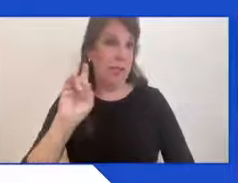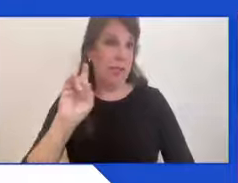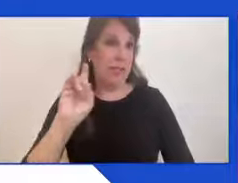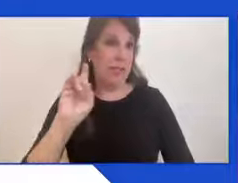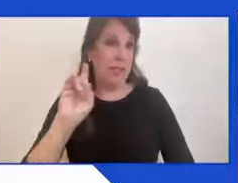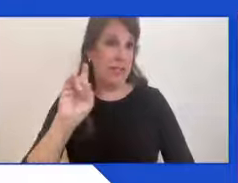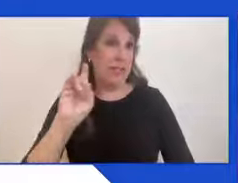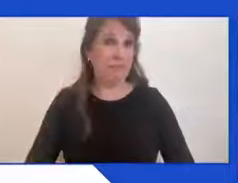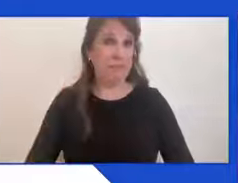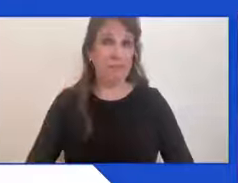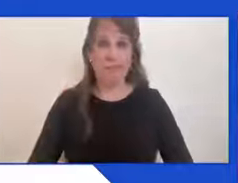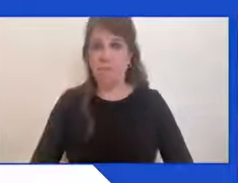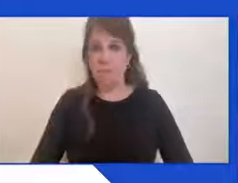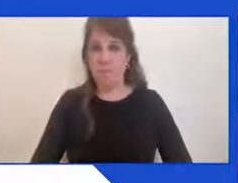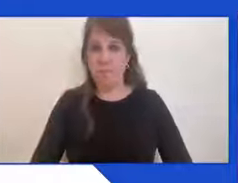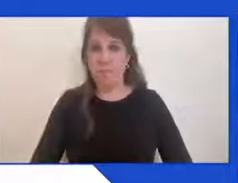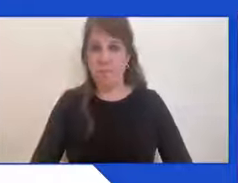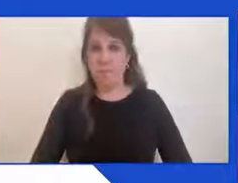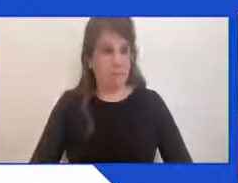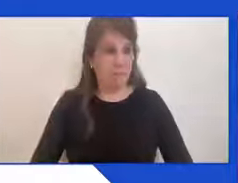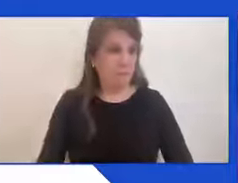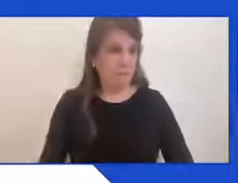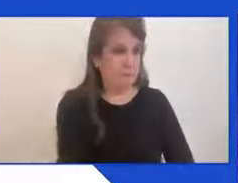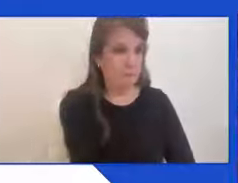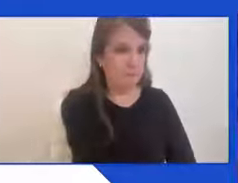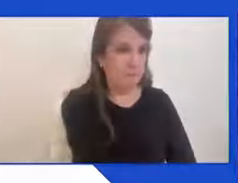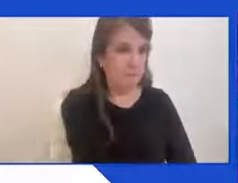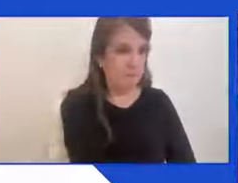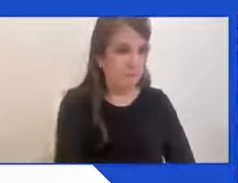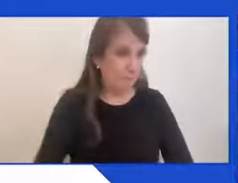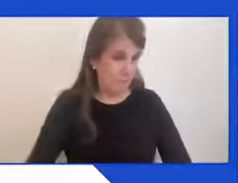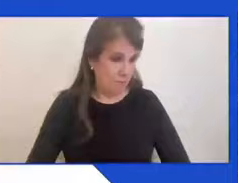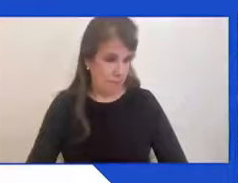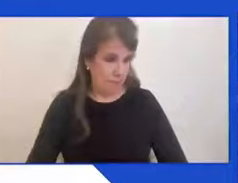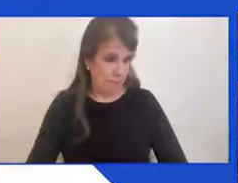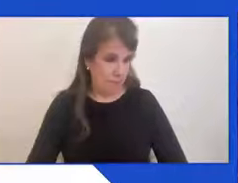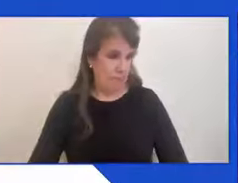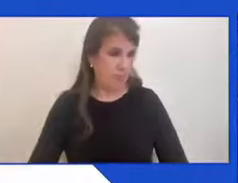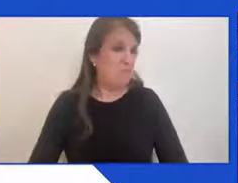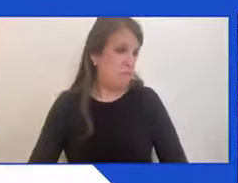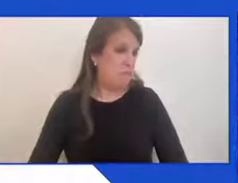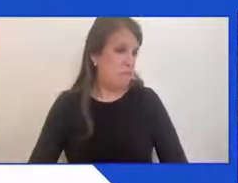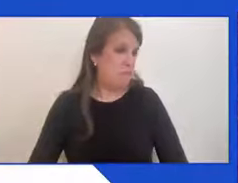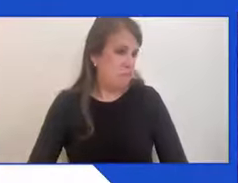נער מים מתוקים במלך המדבר בטח תחשבי שזה מוזר